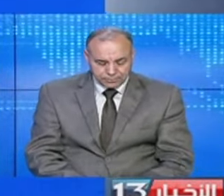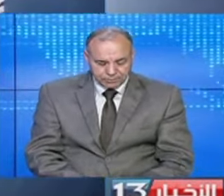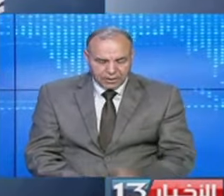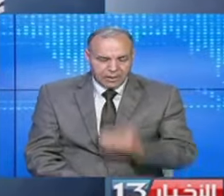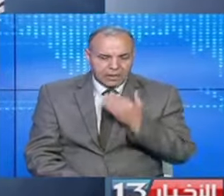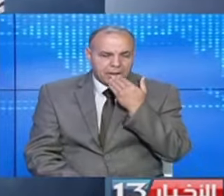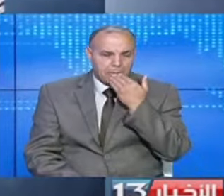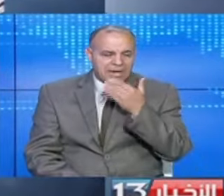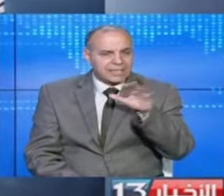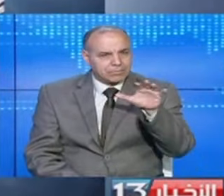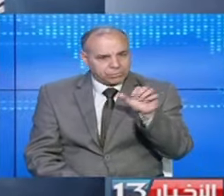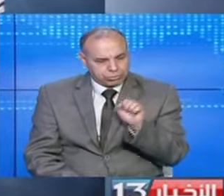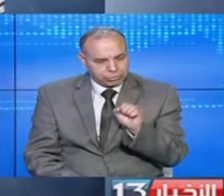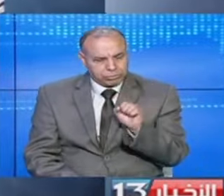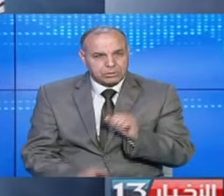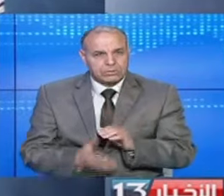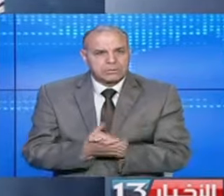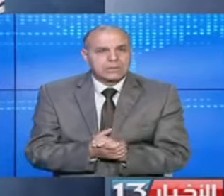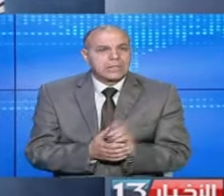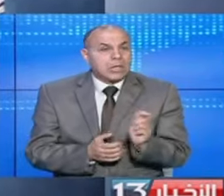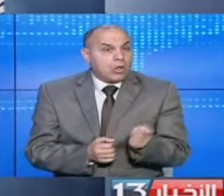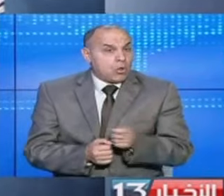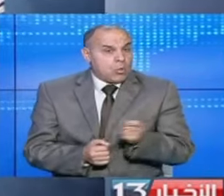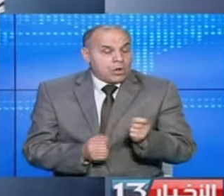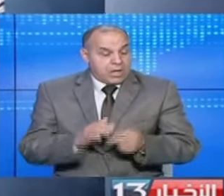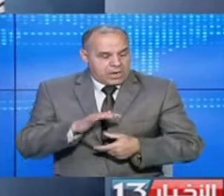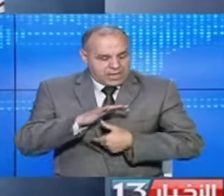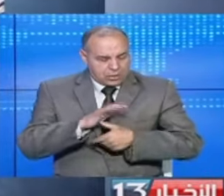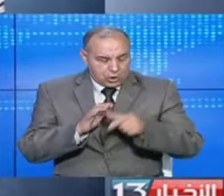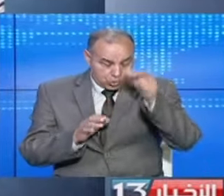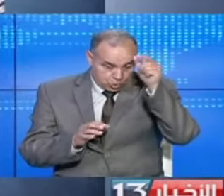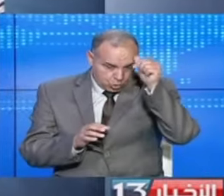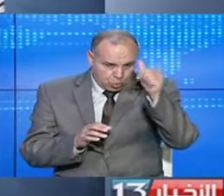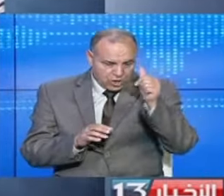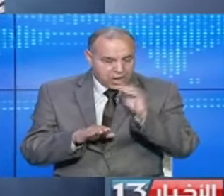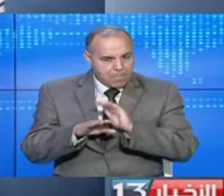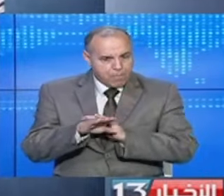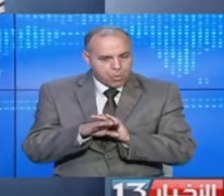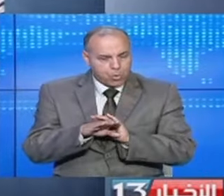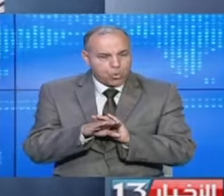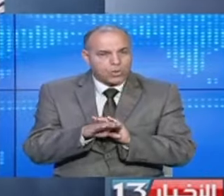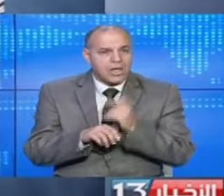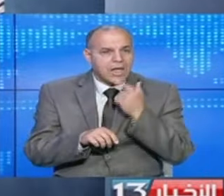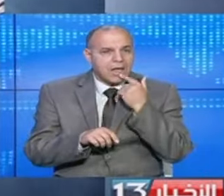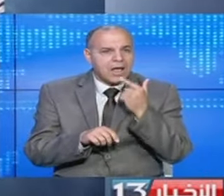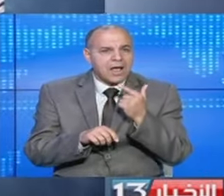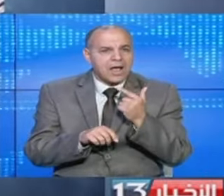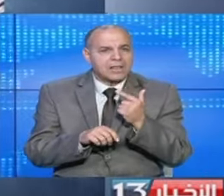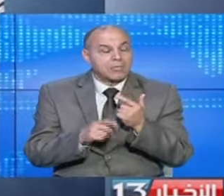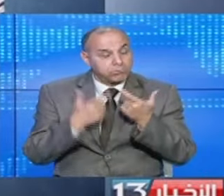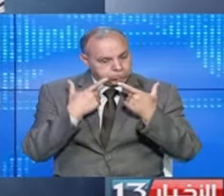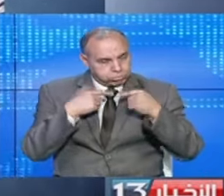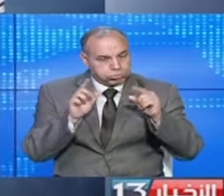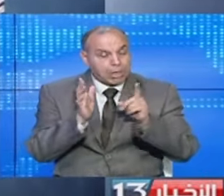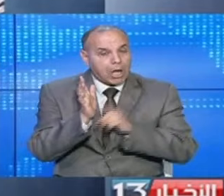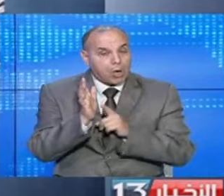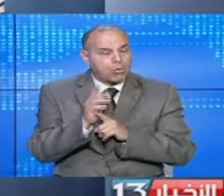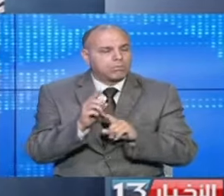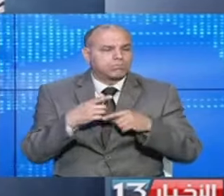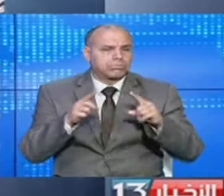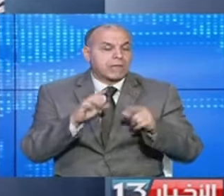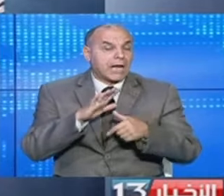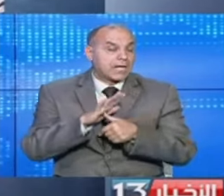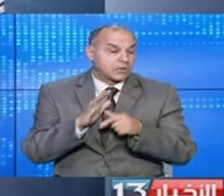شكرا على الاستضافة. طبعا رئيس الجمهورية في هذا الإطار مارس صلاحية دستورية يمنحه